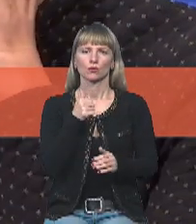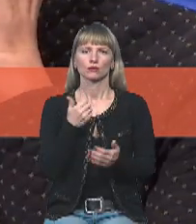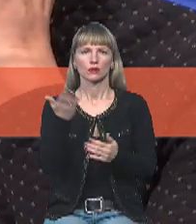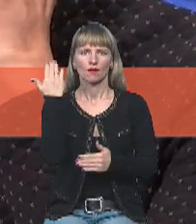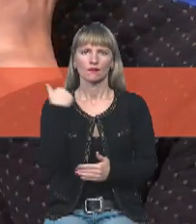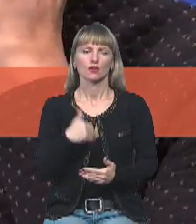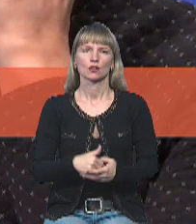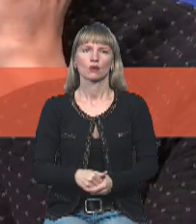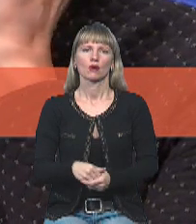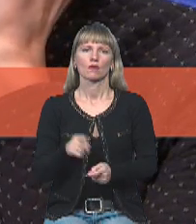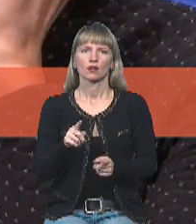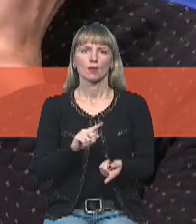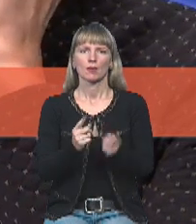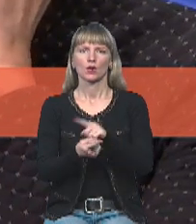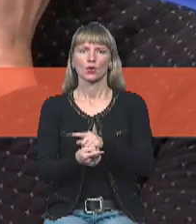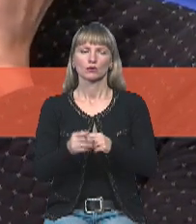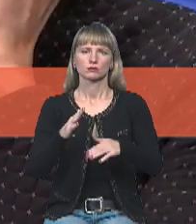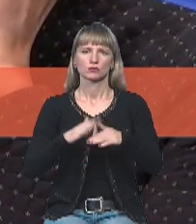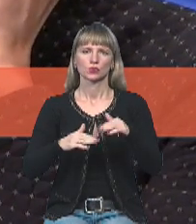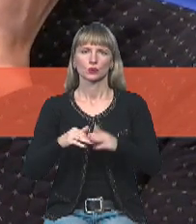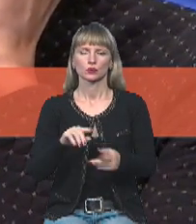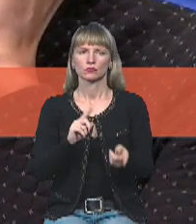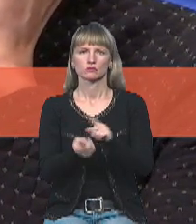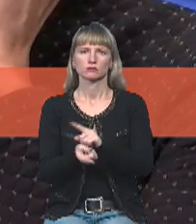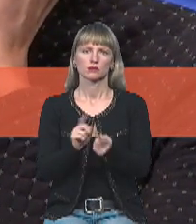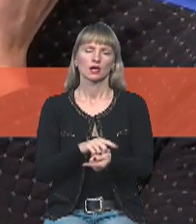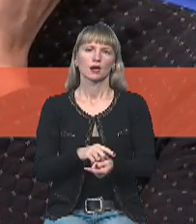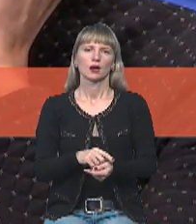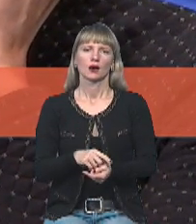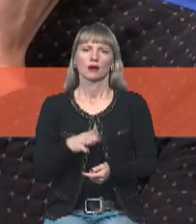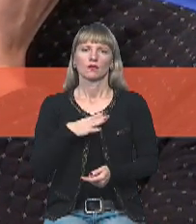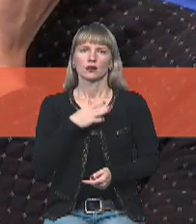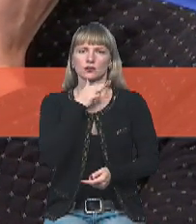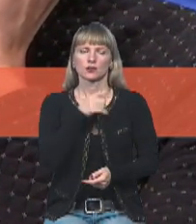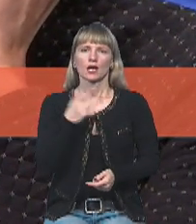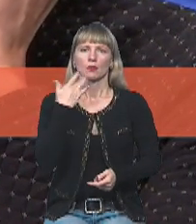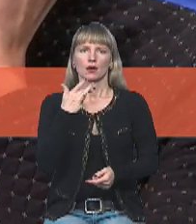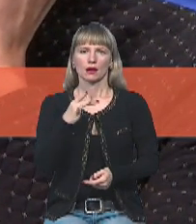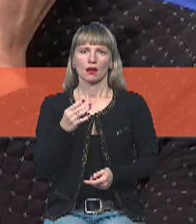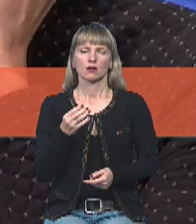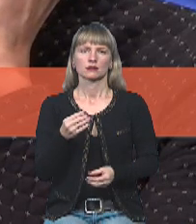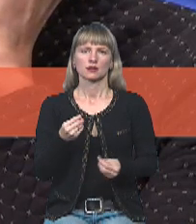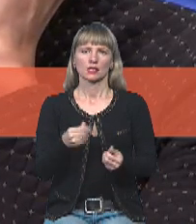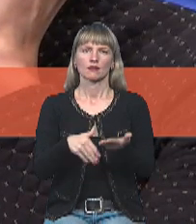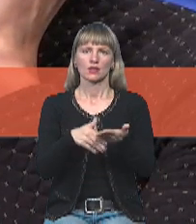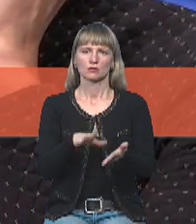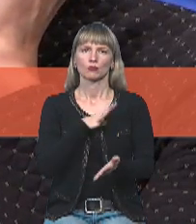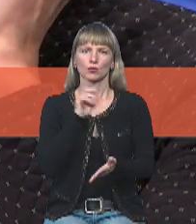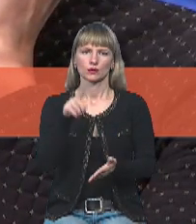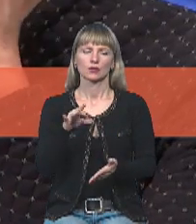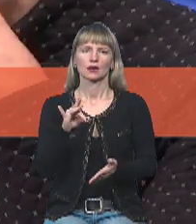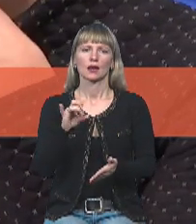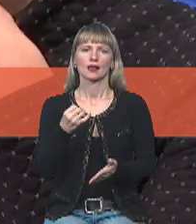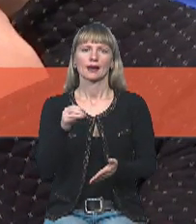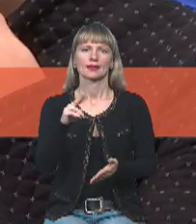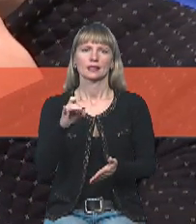так. Вона довгий переходить час, з руки в руку, в руки. В наш час там і американські інвестори були, там і